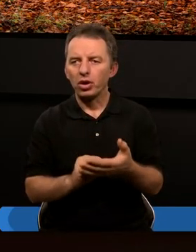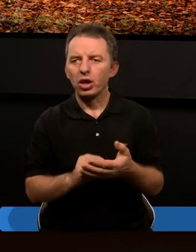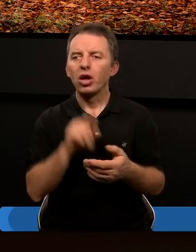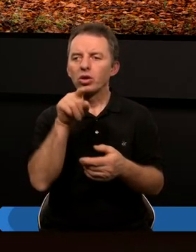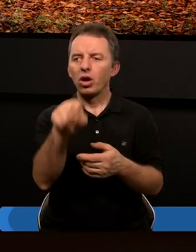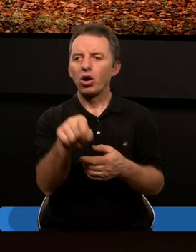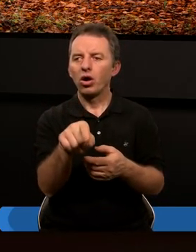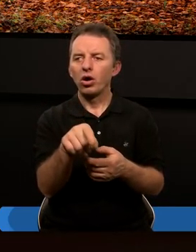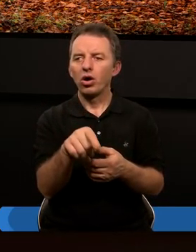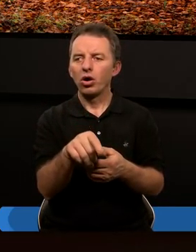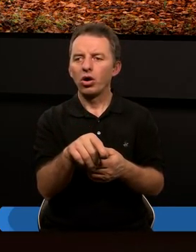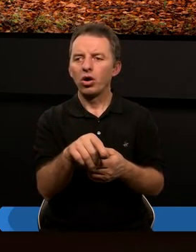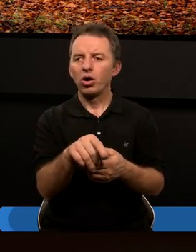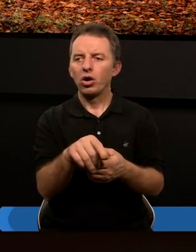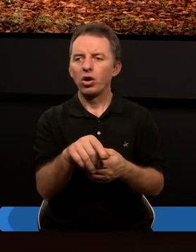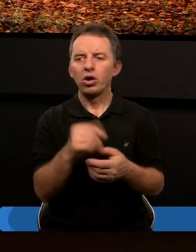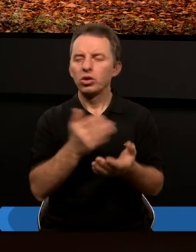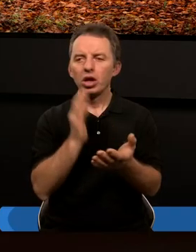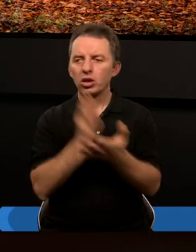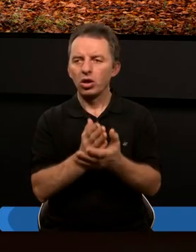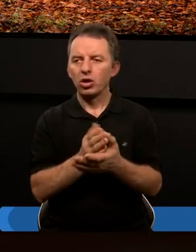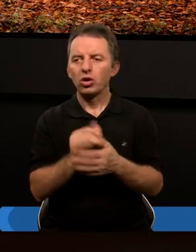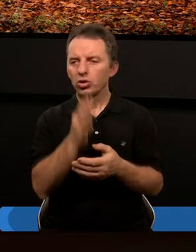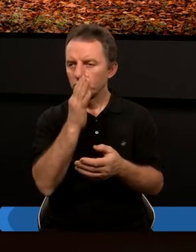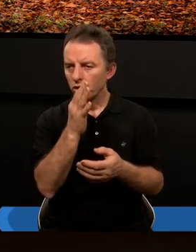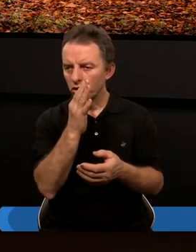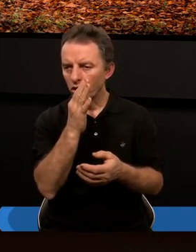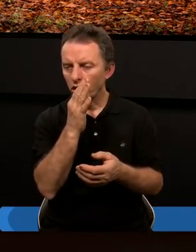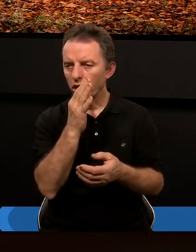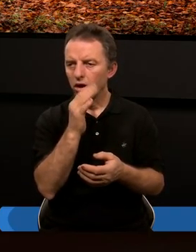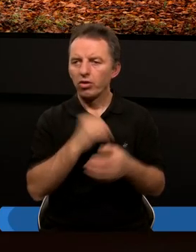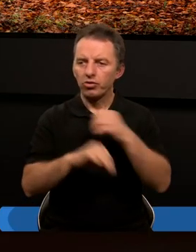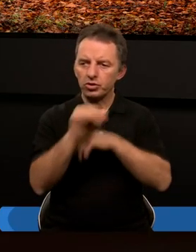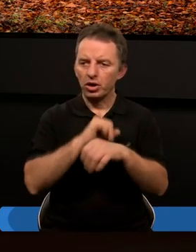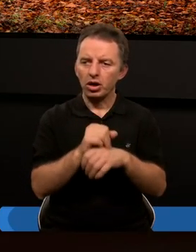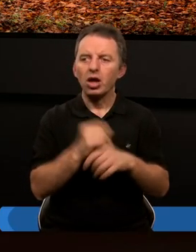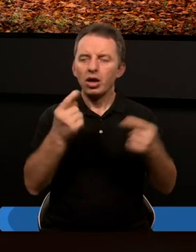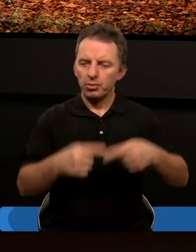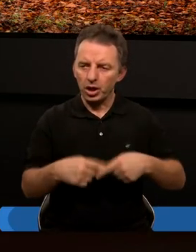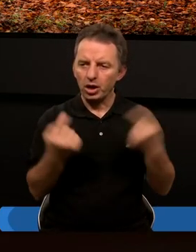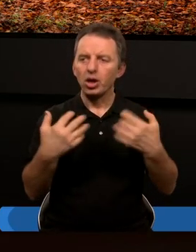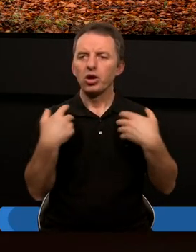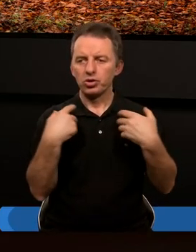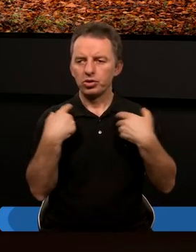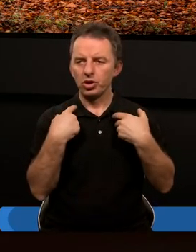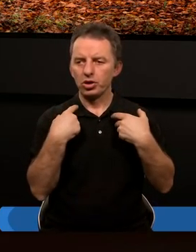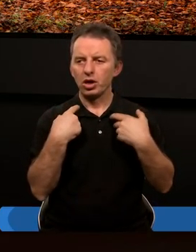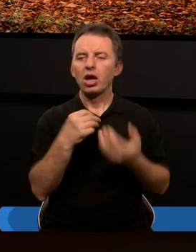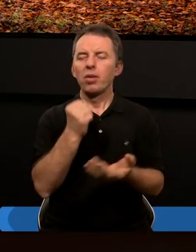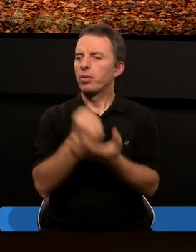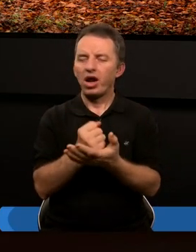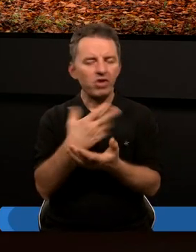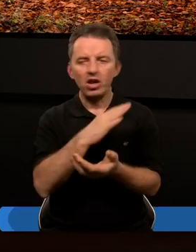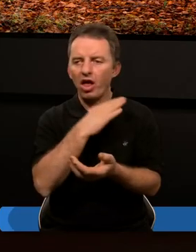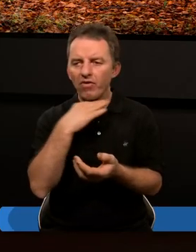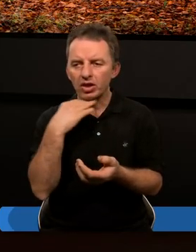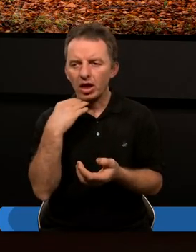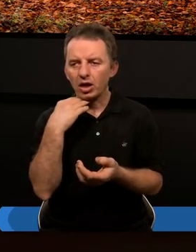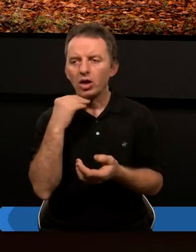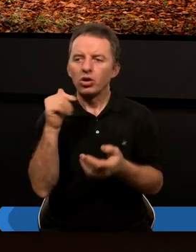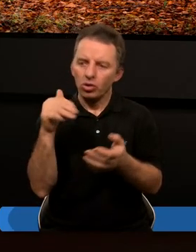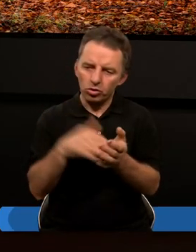dużym stopniu nie tylko do Żydów w Rzymie. Chciał ich przekonać, że życie sprawa nie wystarczy, że trzeba